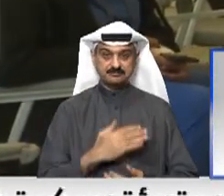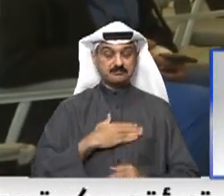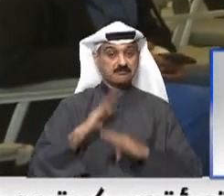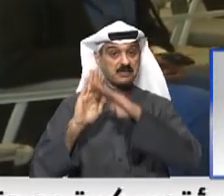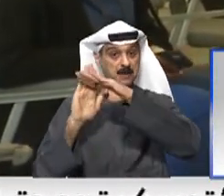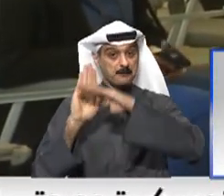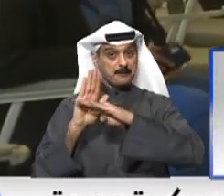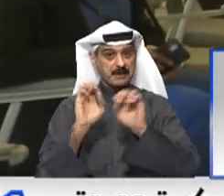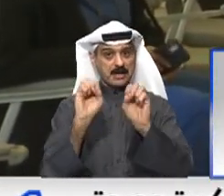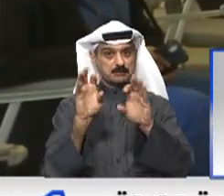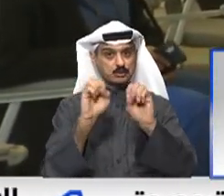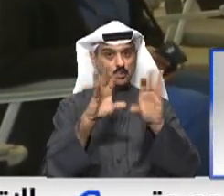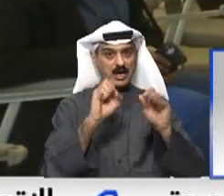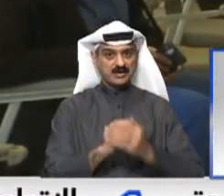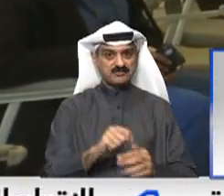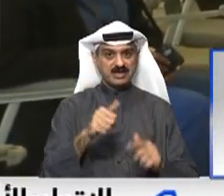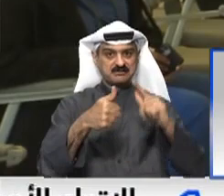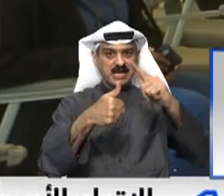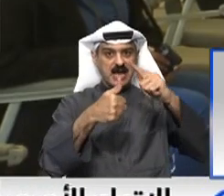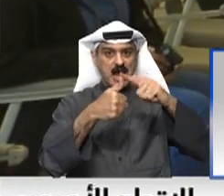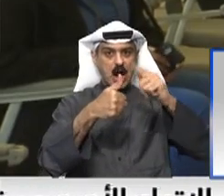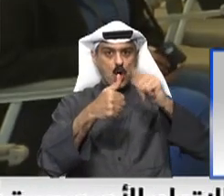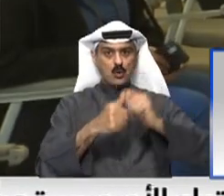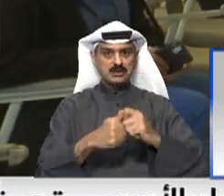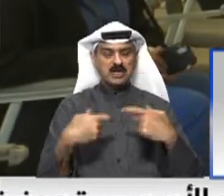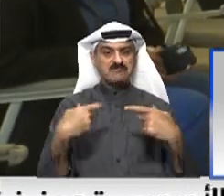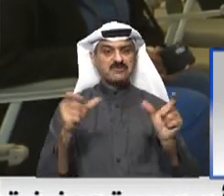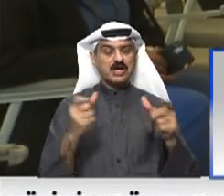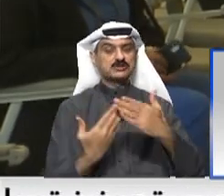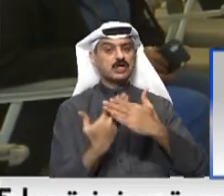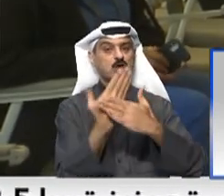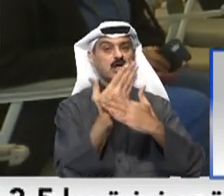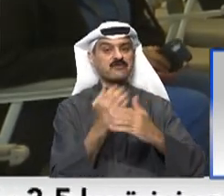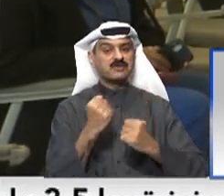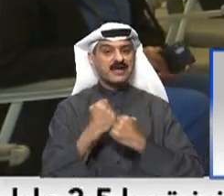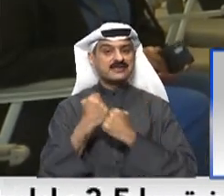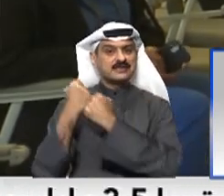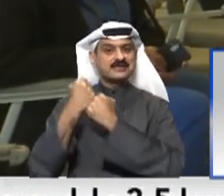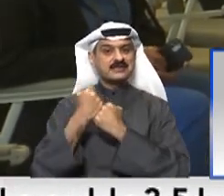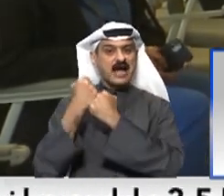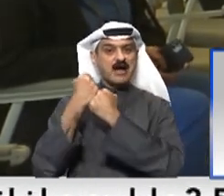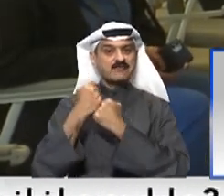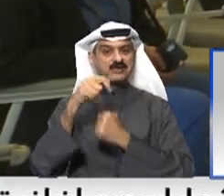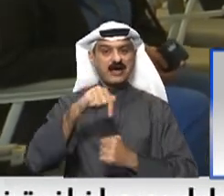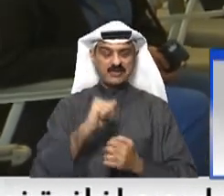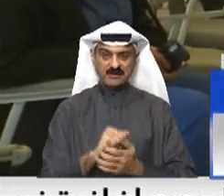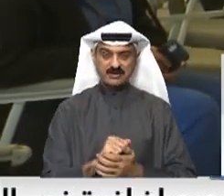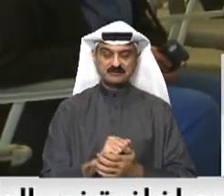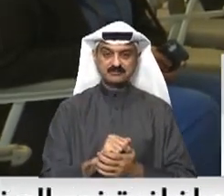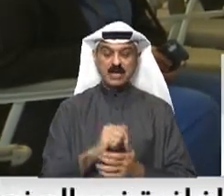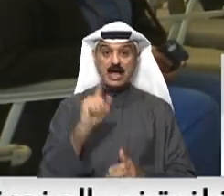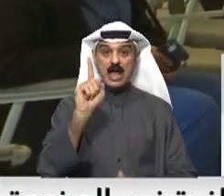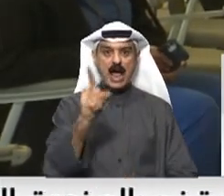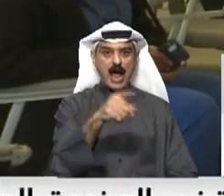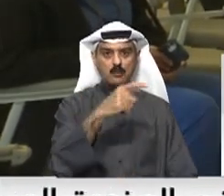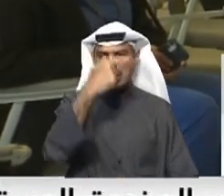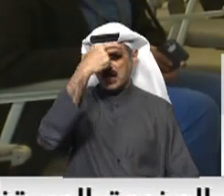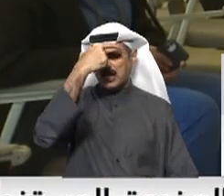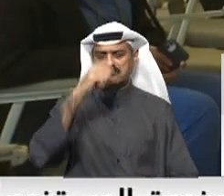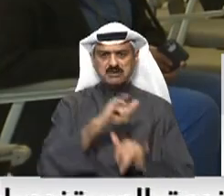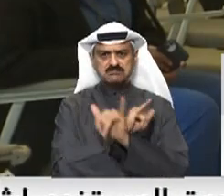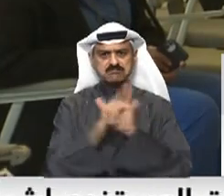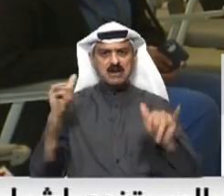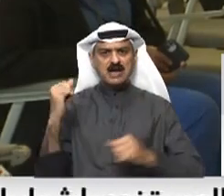هو برنامج الكارديوجينيك شاك والميكانيكال سبورت. طبعا هذا معناته المرضى اللي يحصل عندهم فشل شديد في